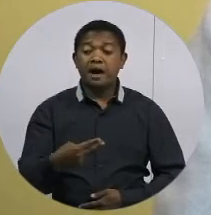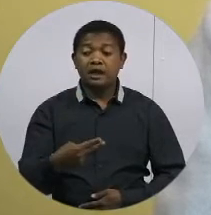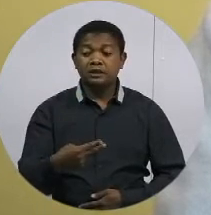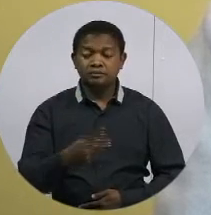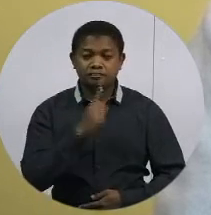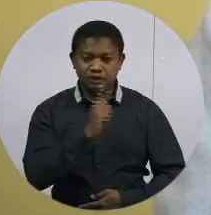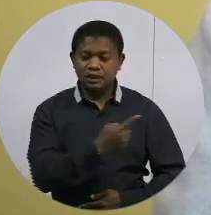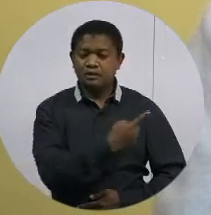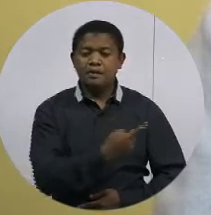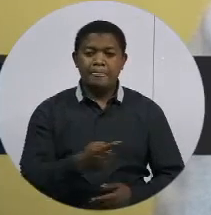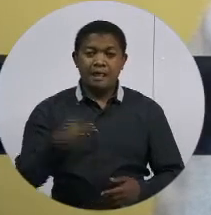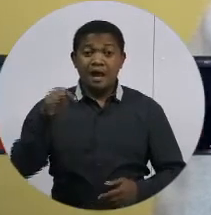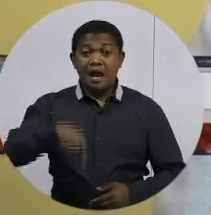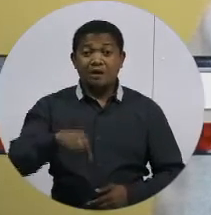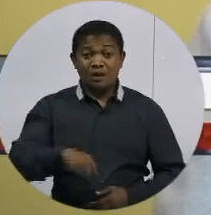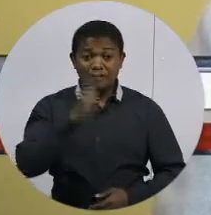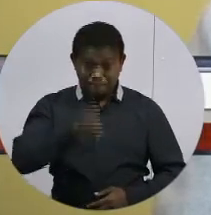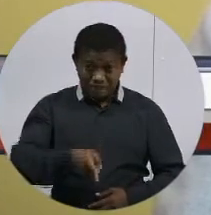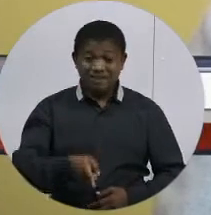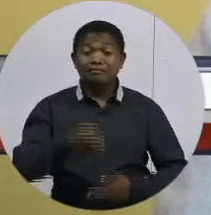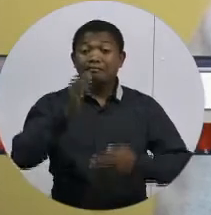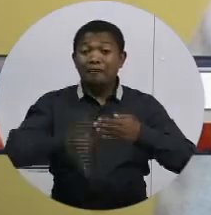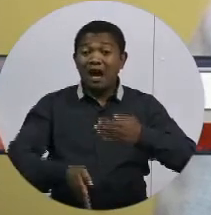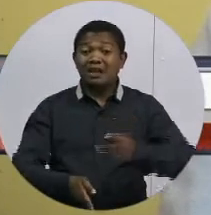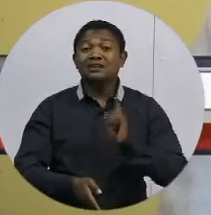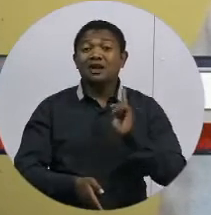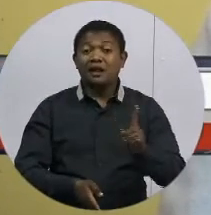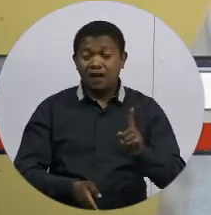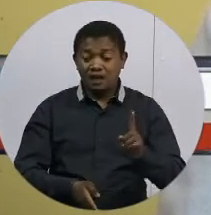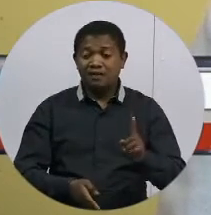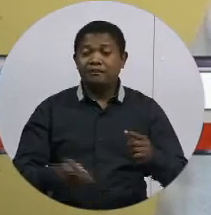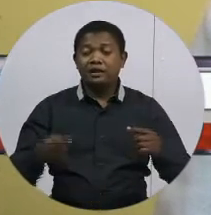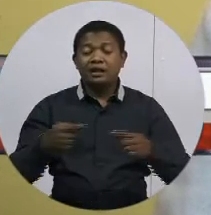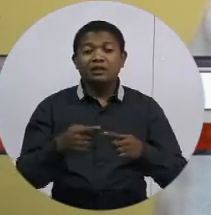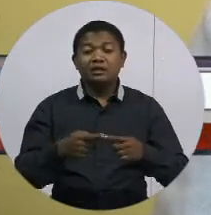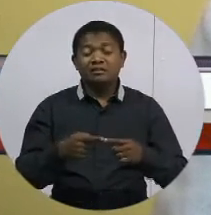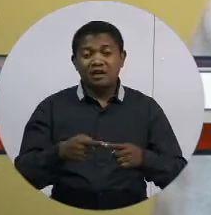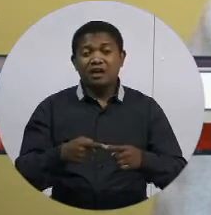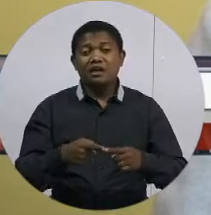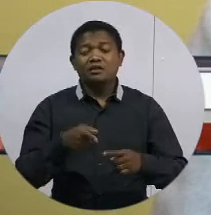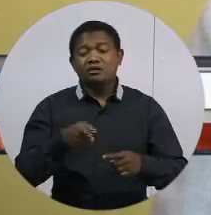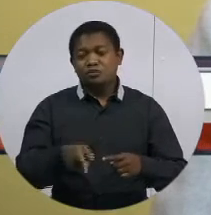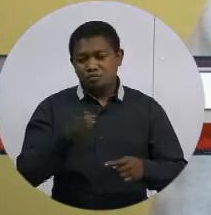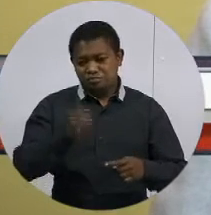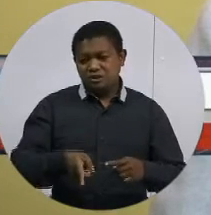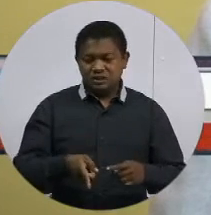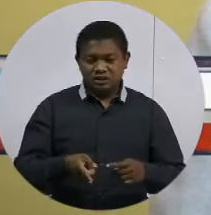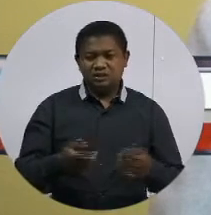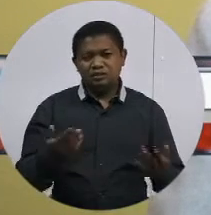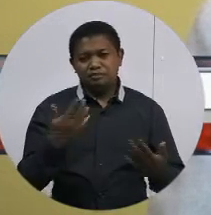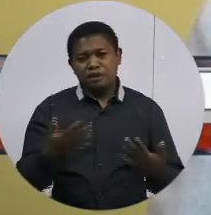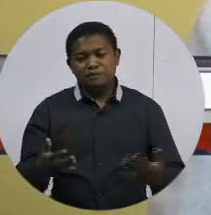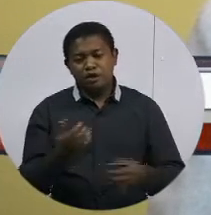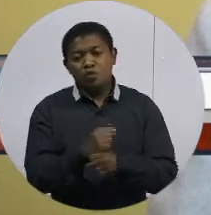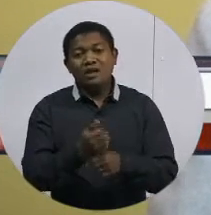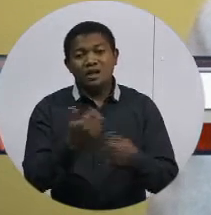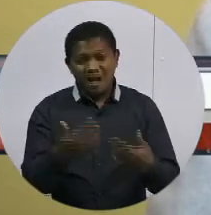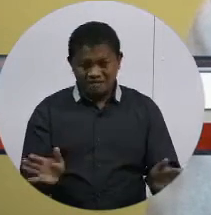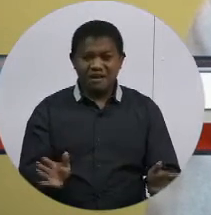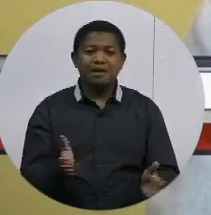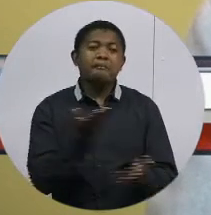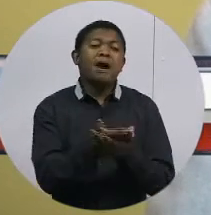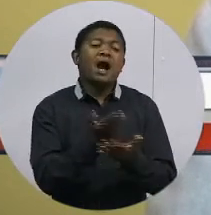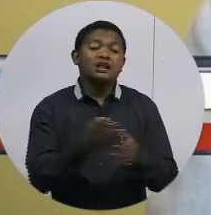efa tokony andehana efa no nijanona eto a fa betsabetsaka ihany ilay ka aloha no raha ny tokony ho izy fa miezaka